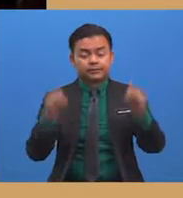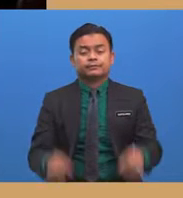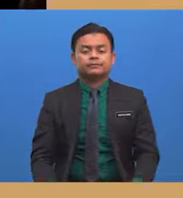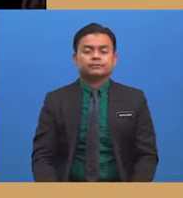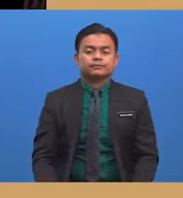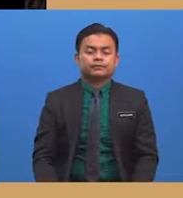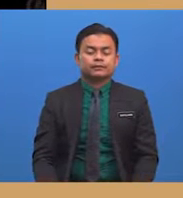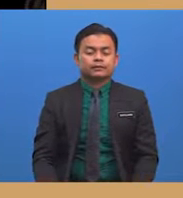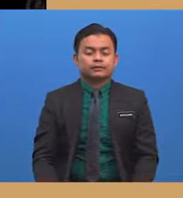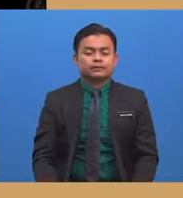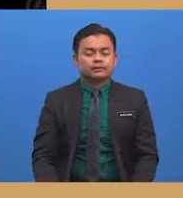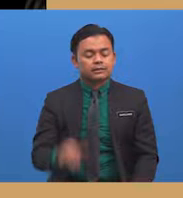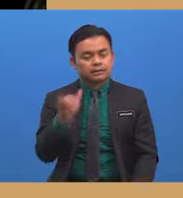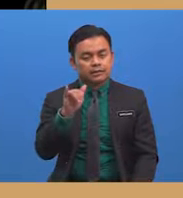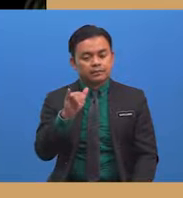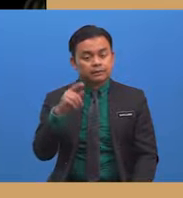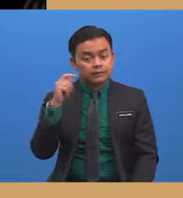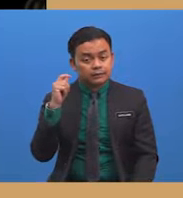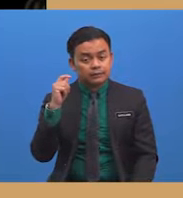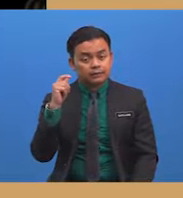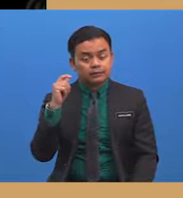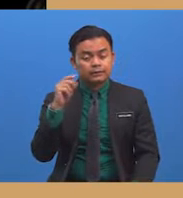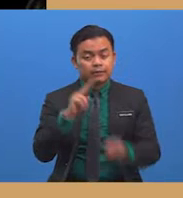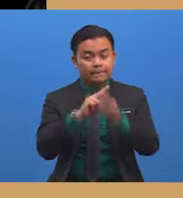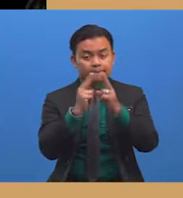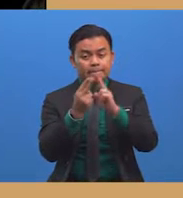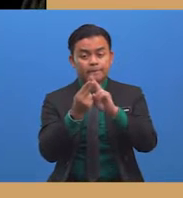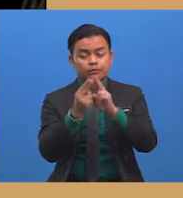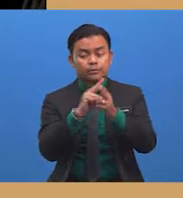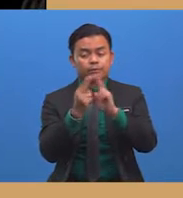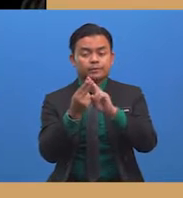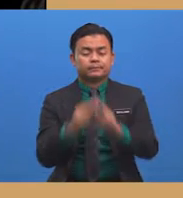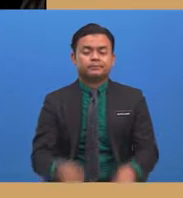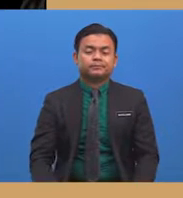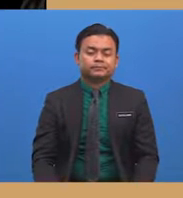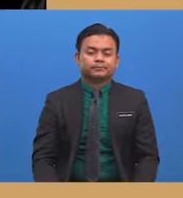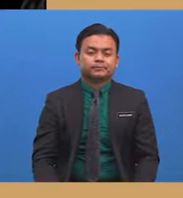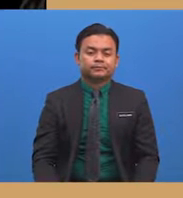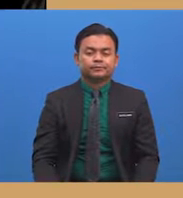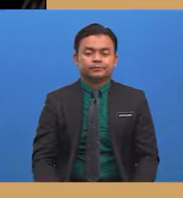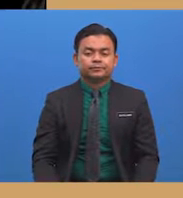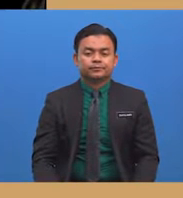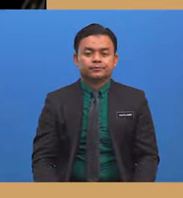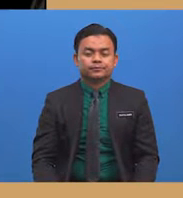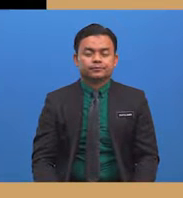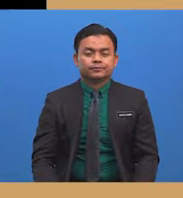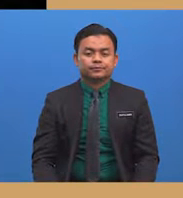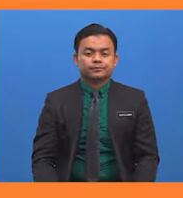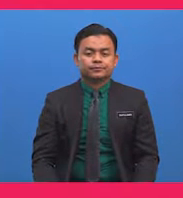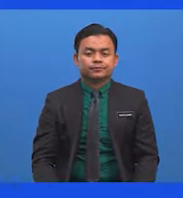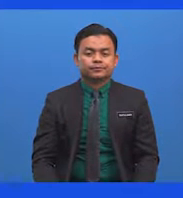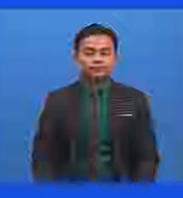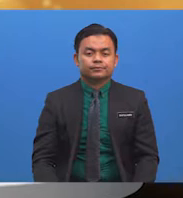juga berubah-ubah. Sama seperti tadi, adakala berbentuk mark, adakala berbentuk seperti kotak.